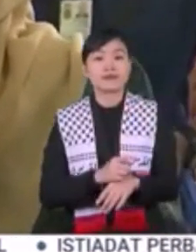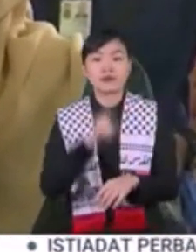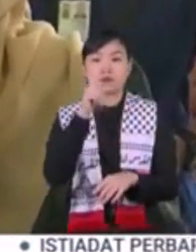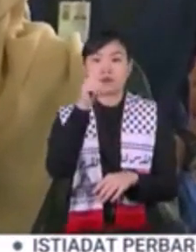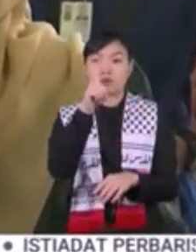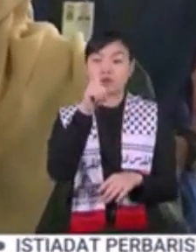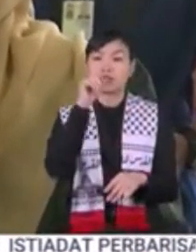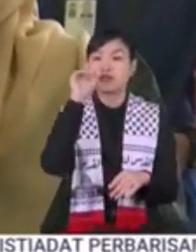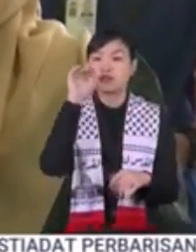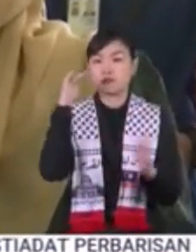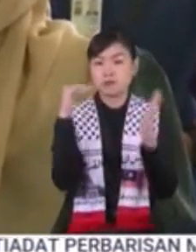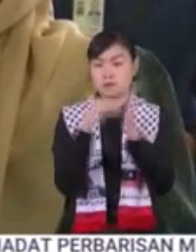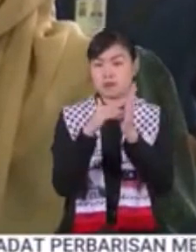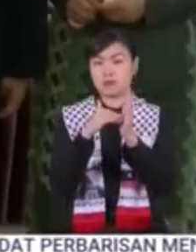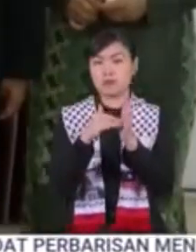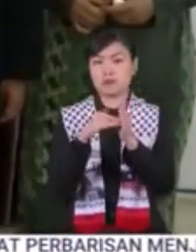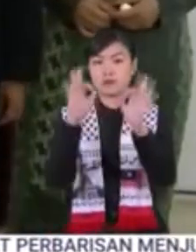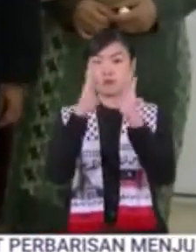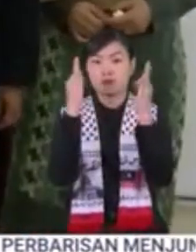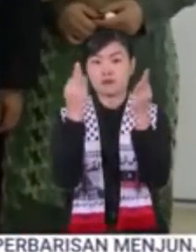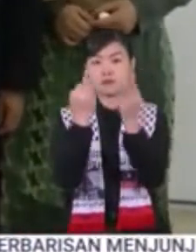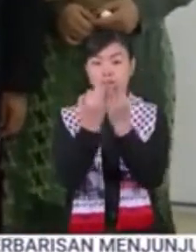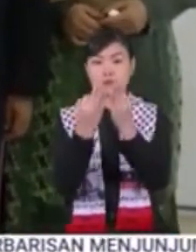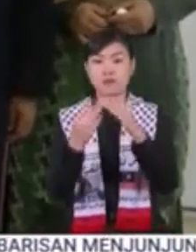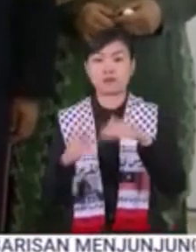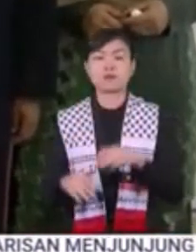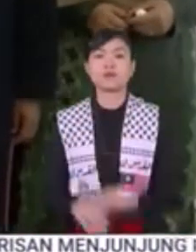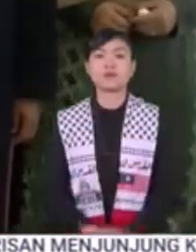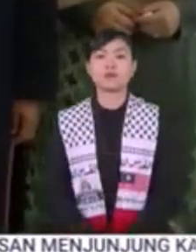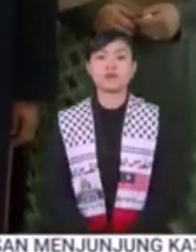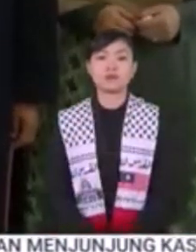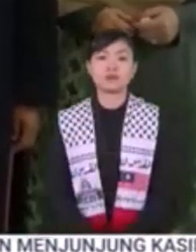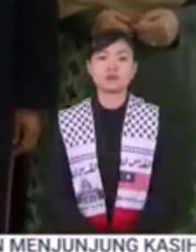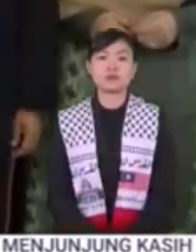1500 keluarga menerima keperluan asas